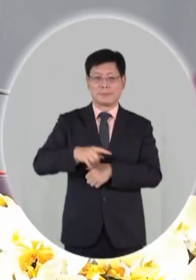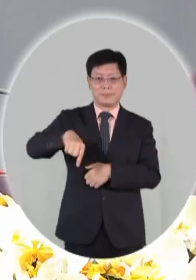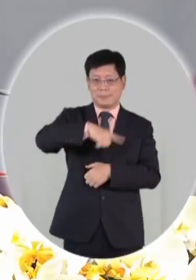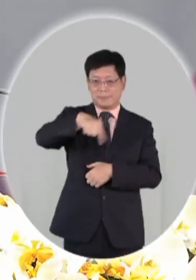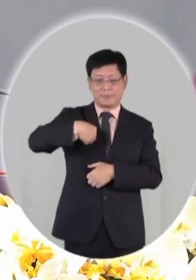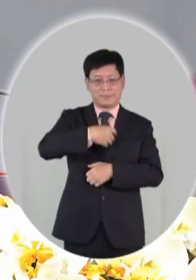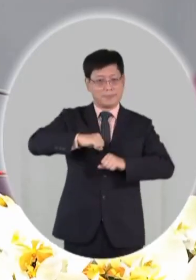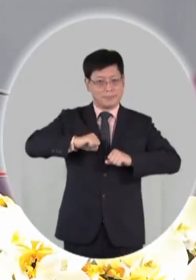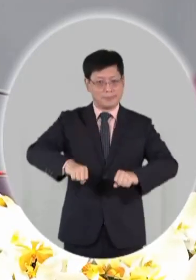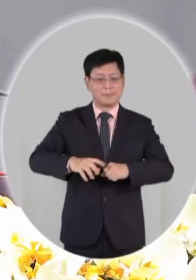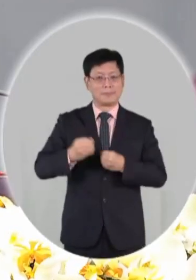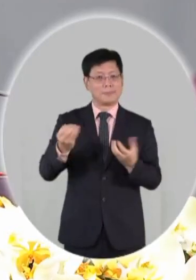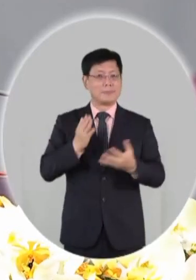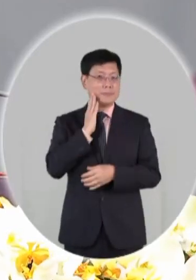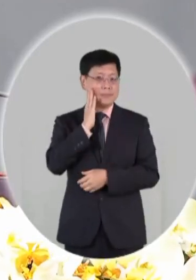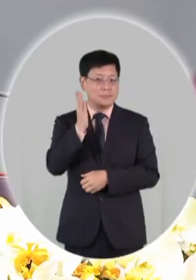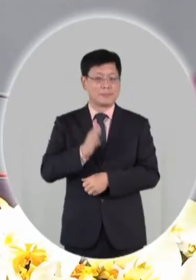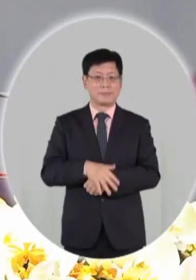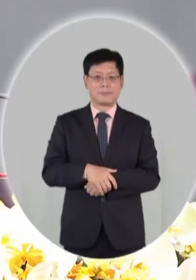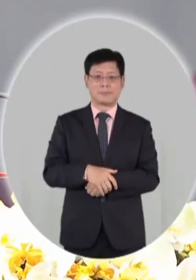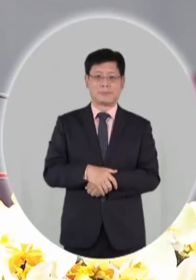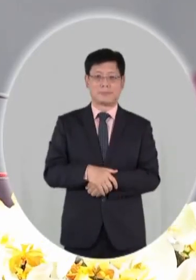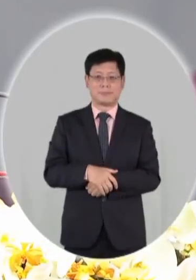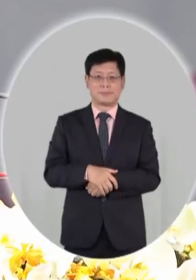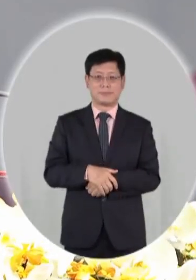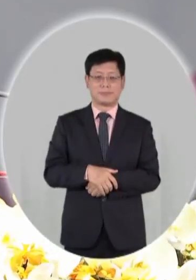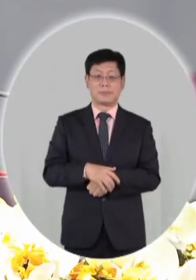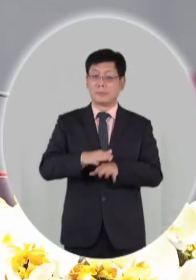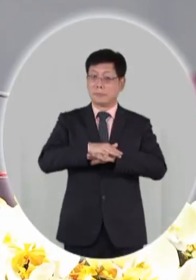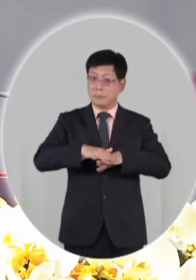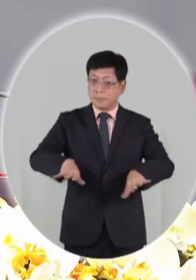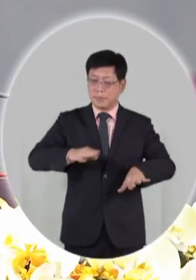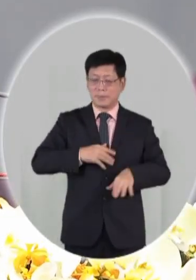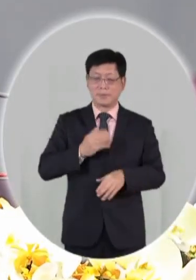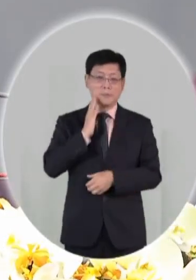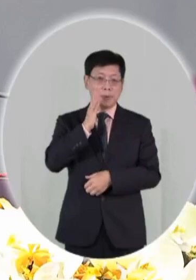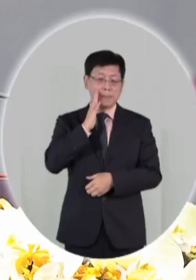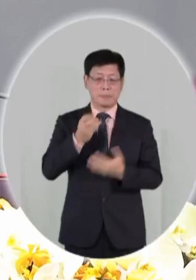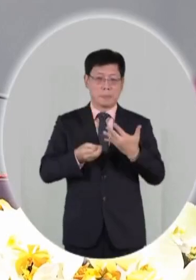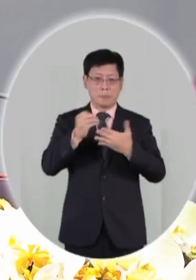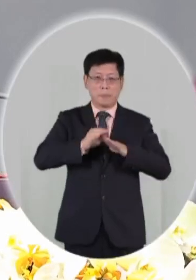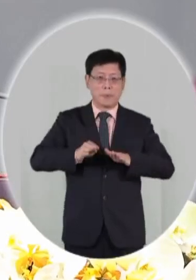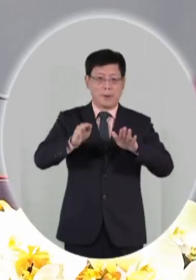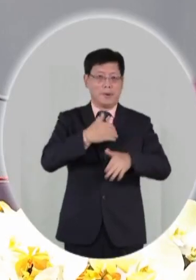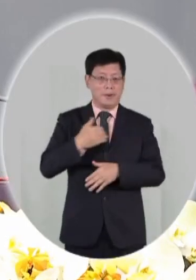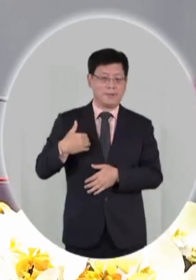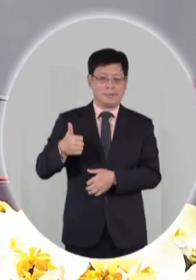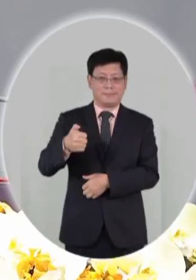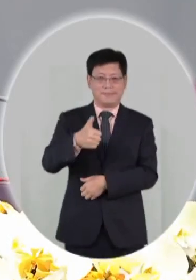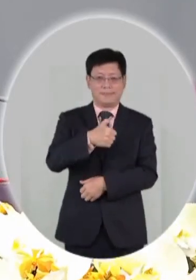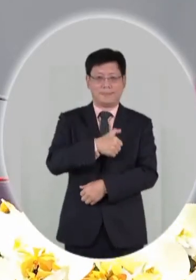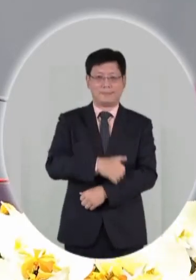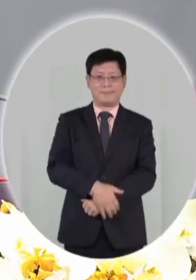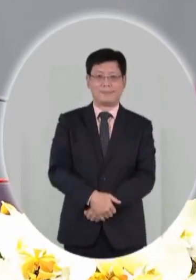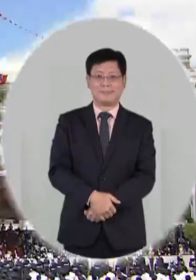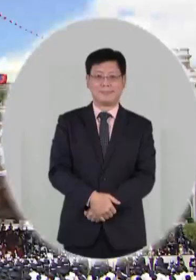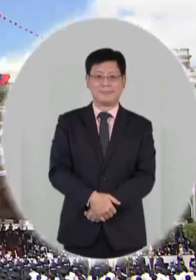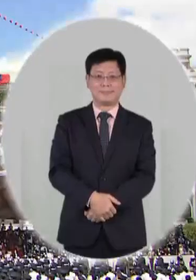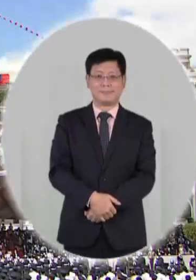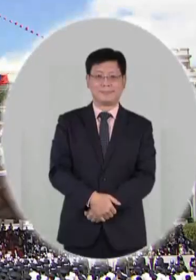家身体健康，万事如意，平安顺心，宏图大展。谢谢大家。